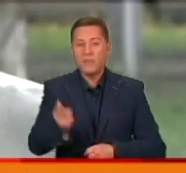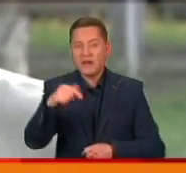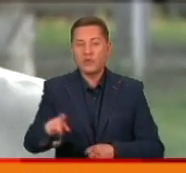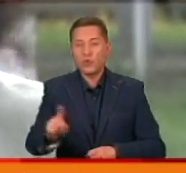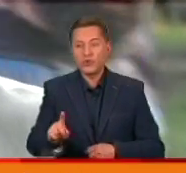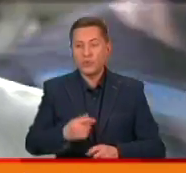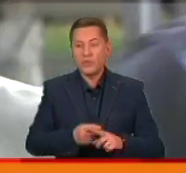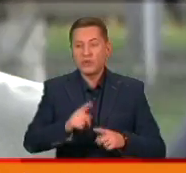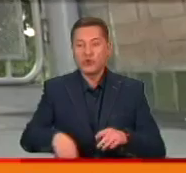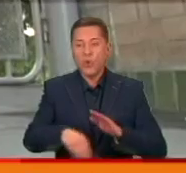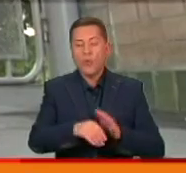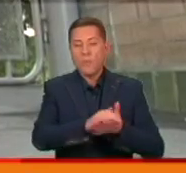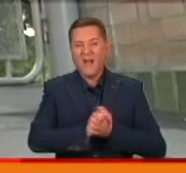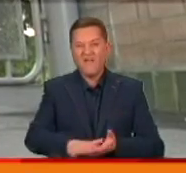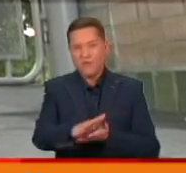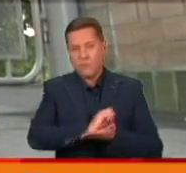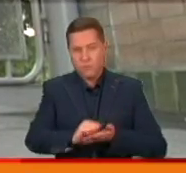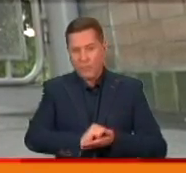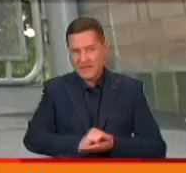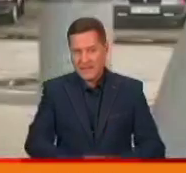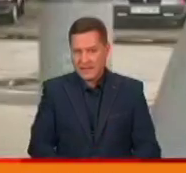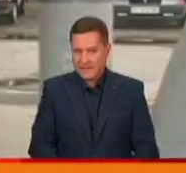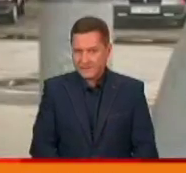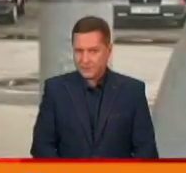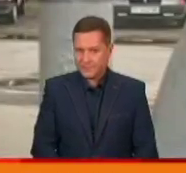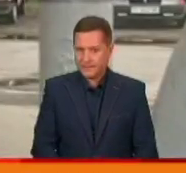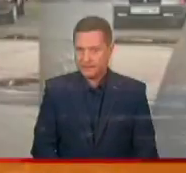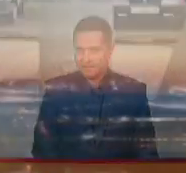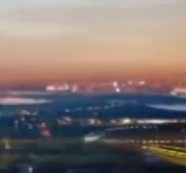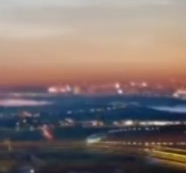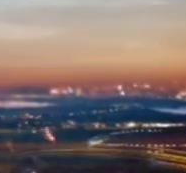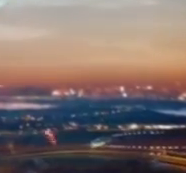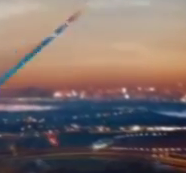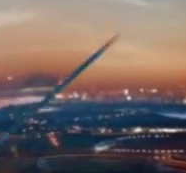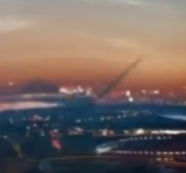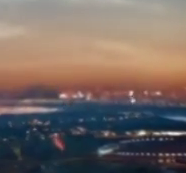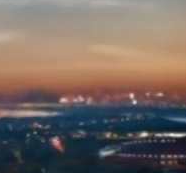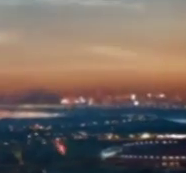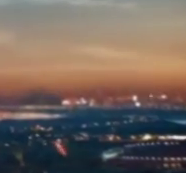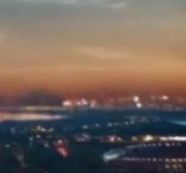її, цю мафію, побідити. Олексій Сімаков та Сергій Дикун. Програма «Вікна СТБ».